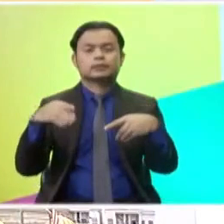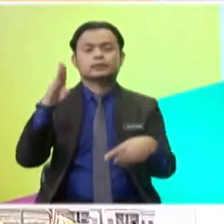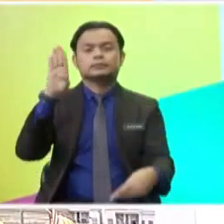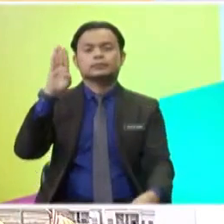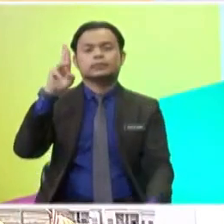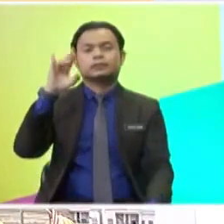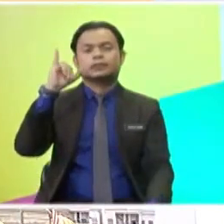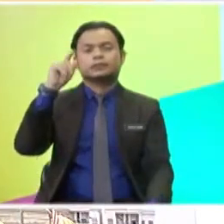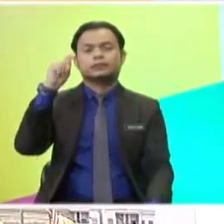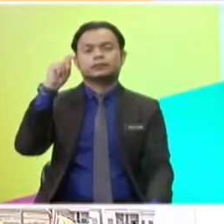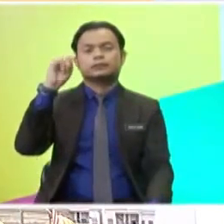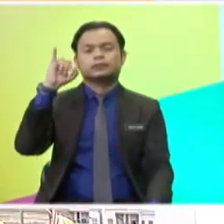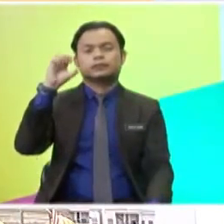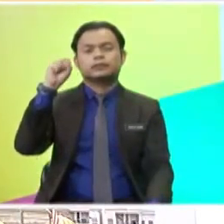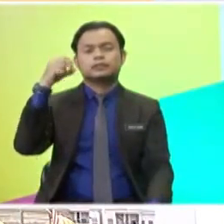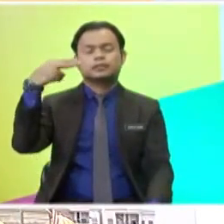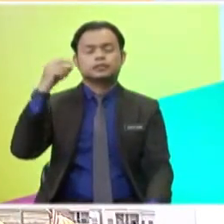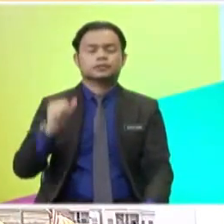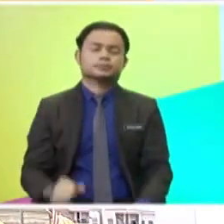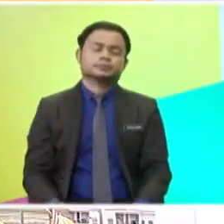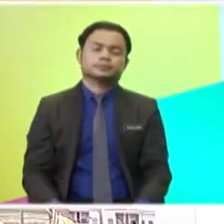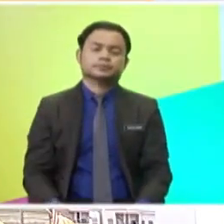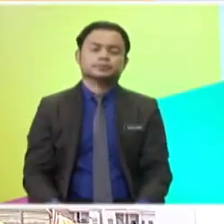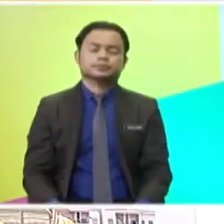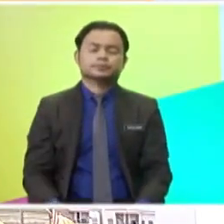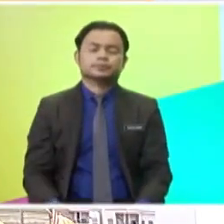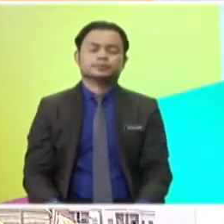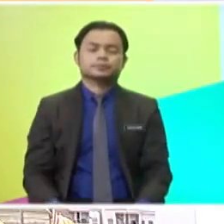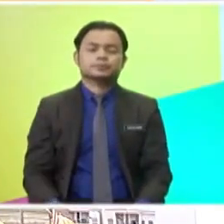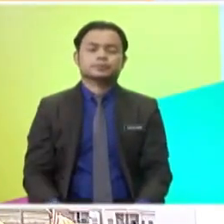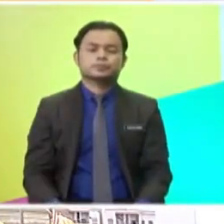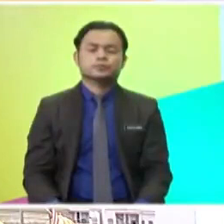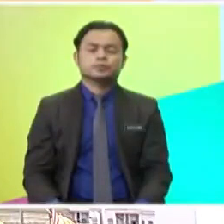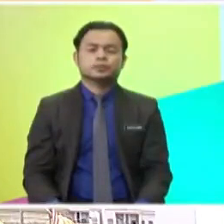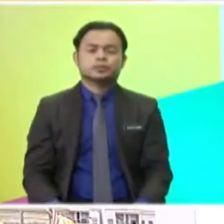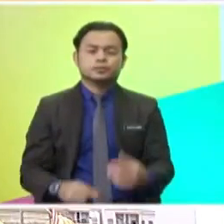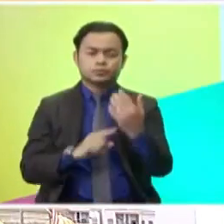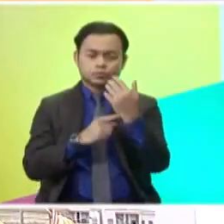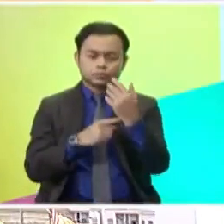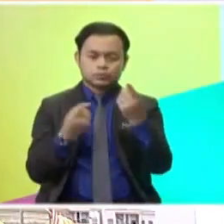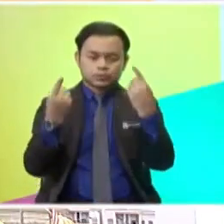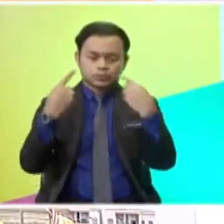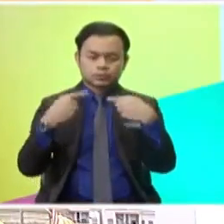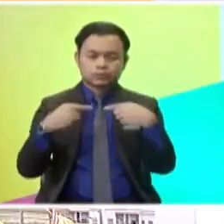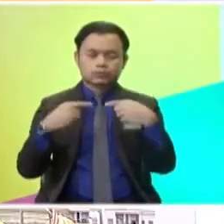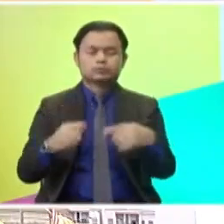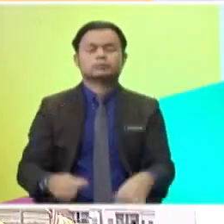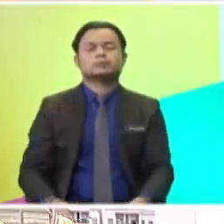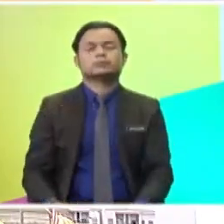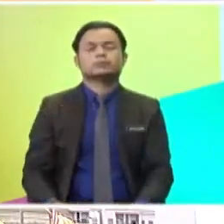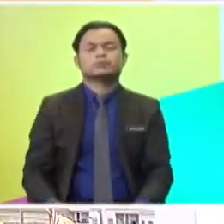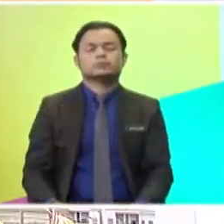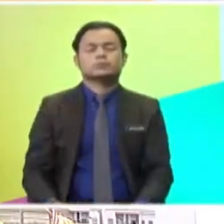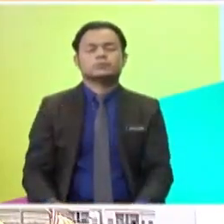British sebenarnya mula okey berusaha untuk menjajah tanah Melayu. Tetapi sebenarnya kita tidak